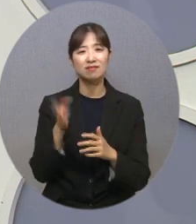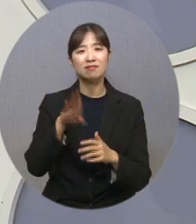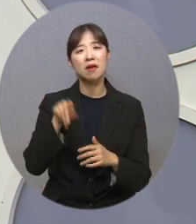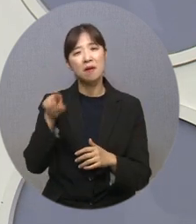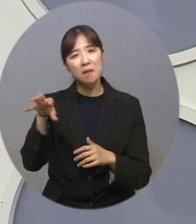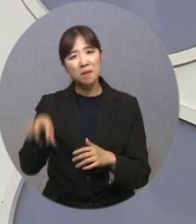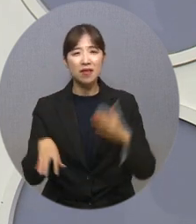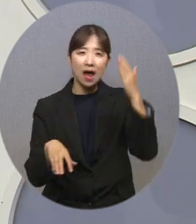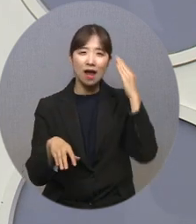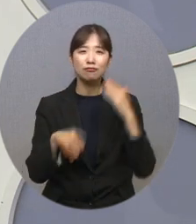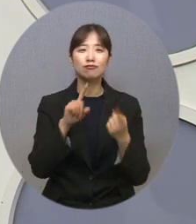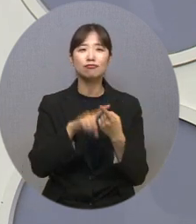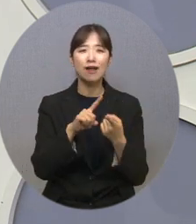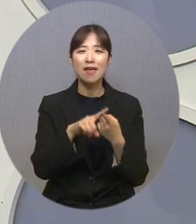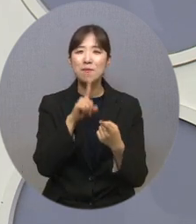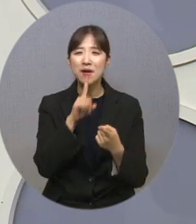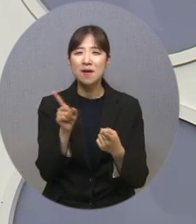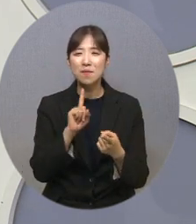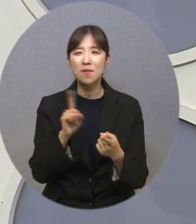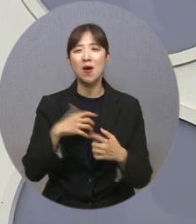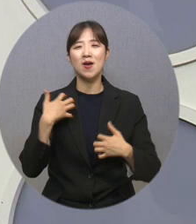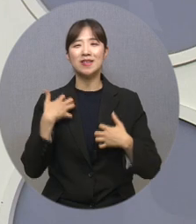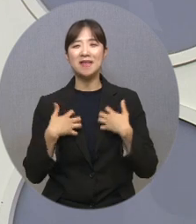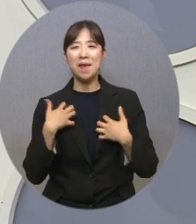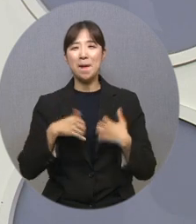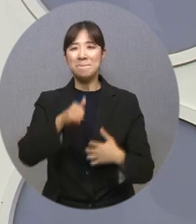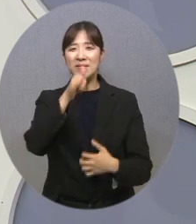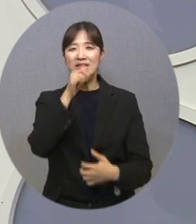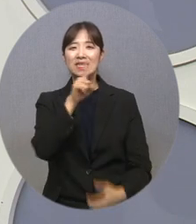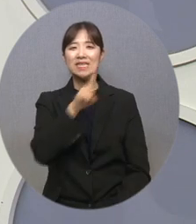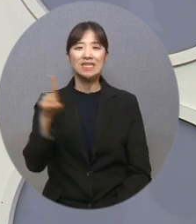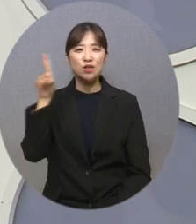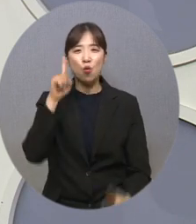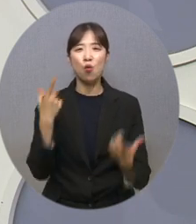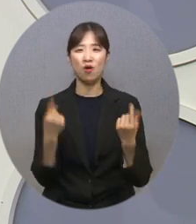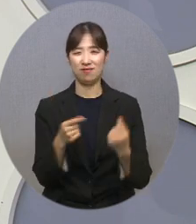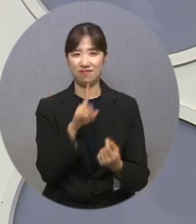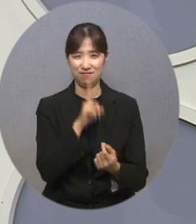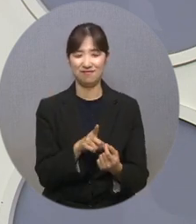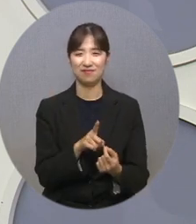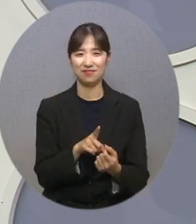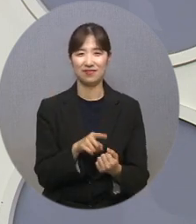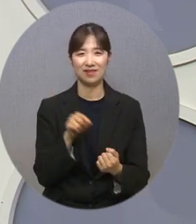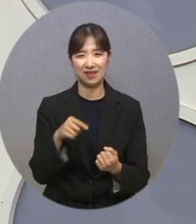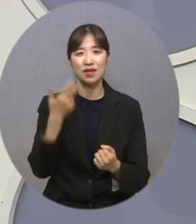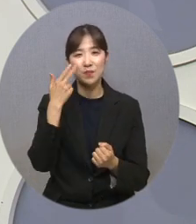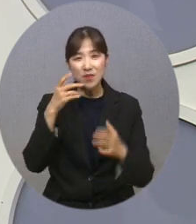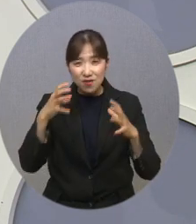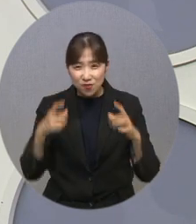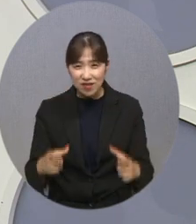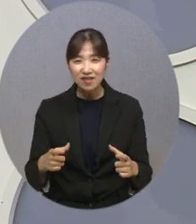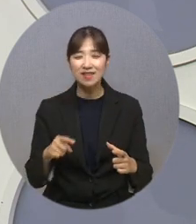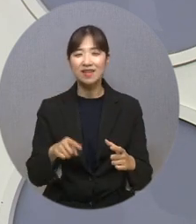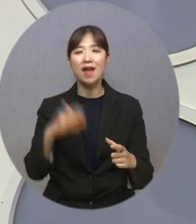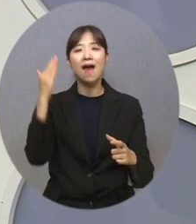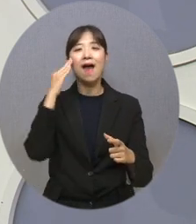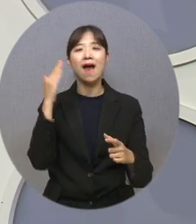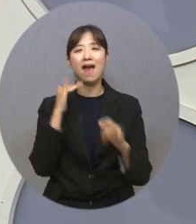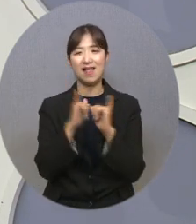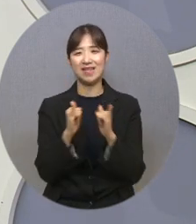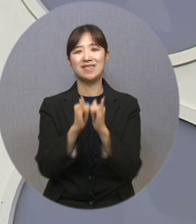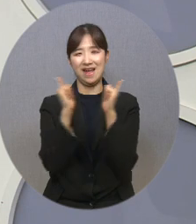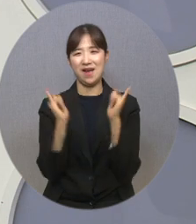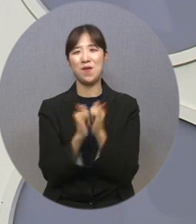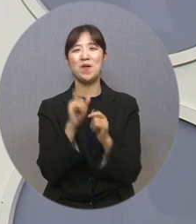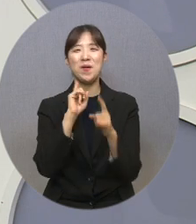때는 재미있는 지옥이라고 합니다. 한국을 지칭할 때, 그리고 우리 미국 그 한인사회에서